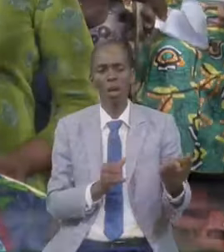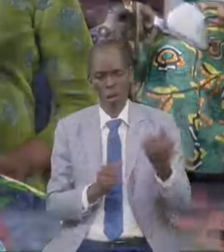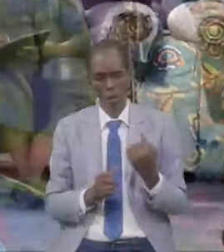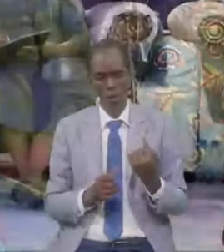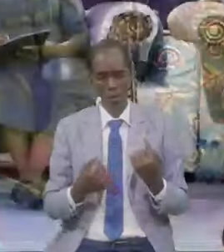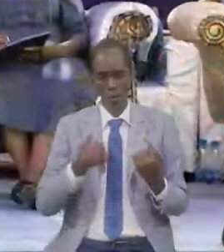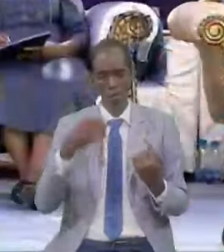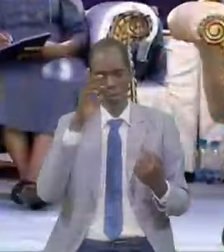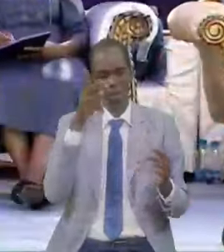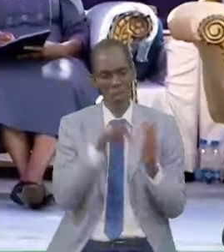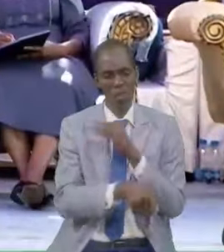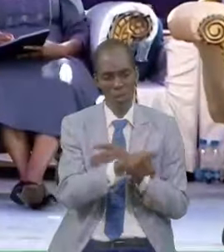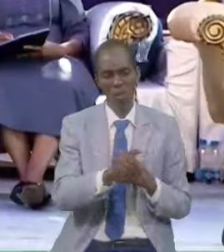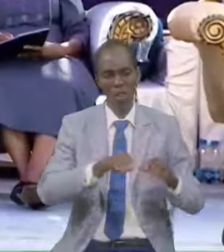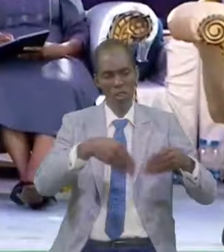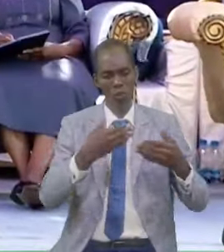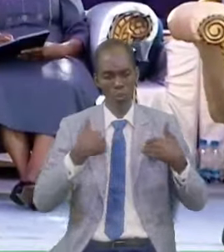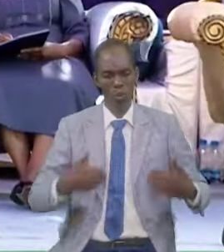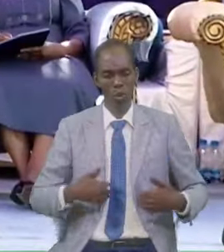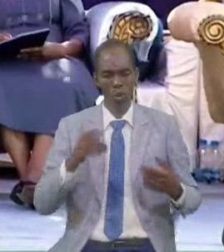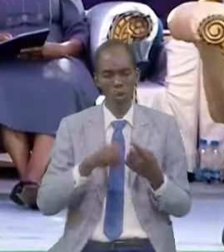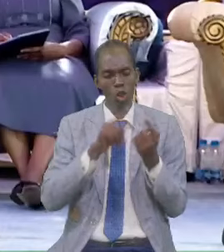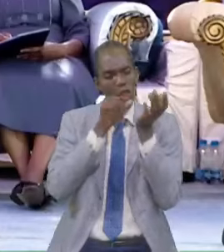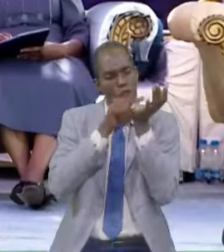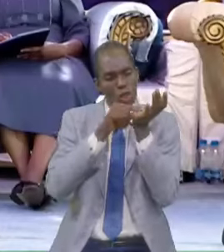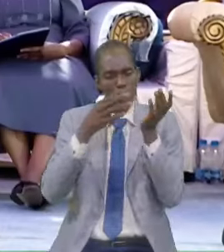నీ దేహాన్ని ముక్కలుగా చేసి ఆకాశ పక్షులకు ఆహారంగా